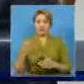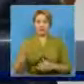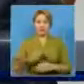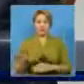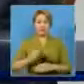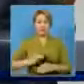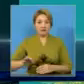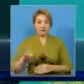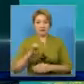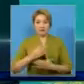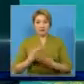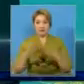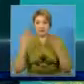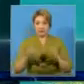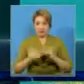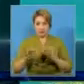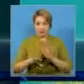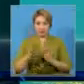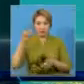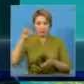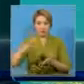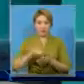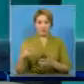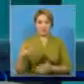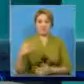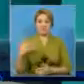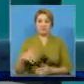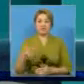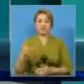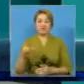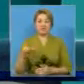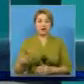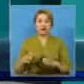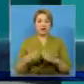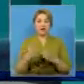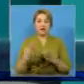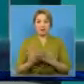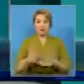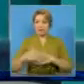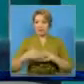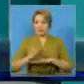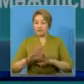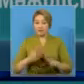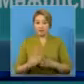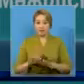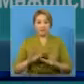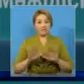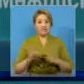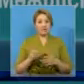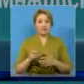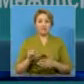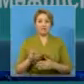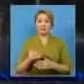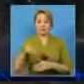всех регионов страны. Всего в голосовании принял участие 351 член Ассамблеи. Не остался в стороне и председатель Ассамблеи